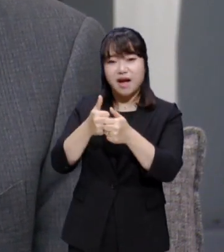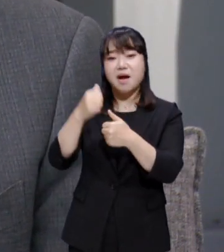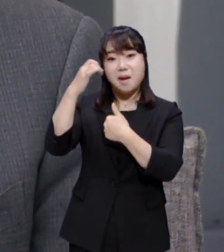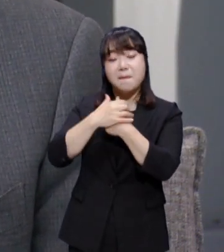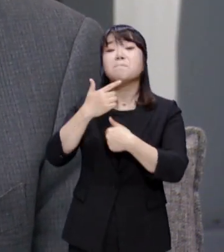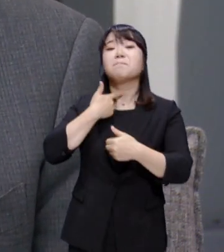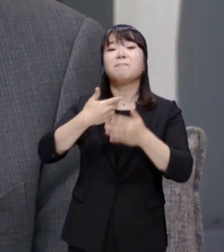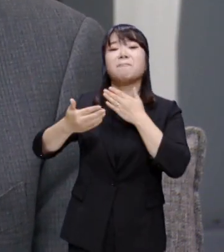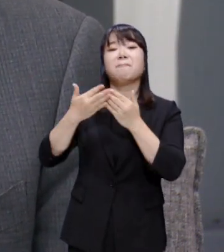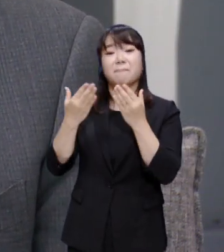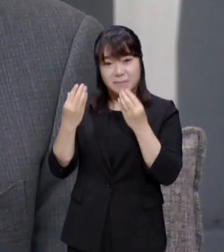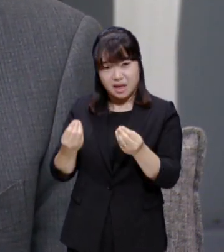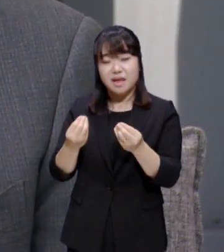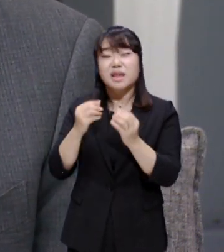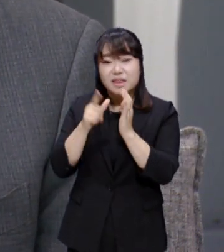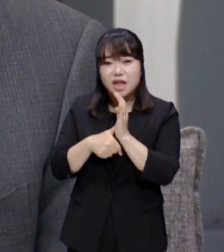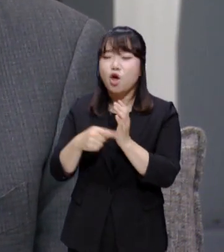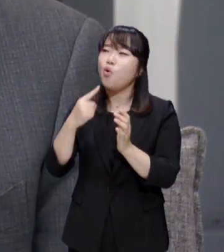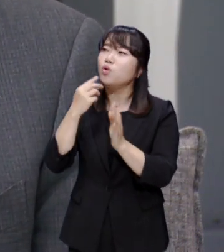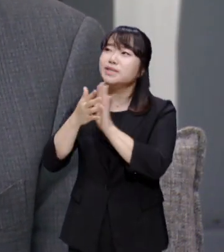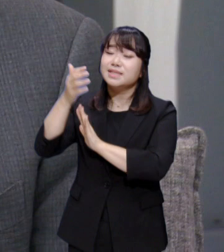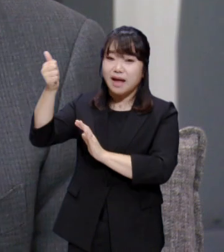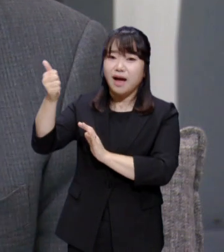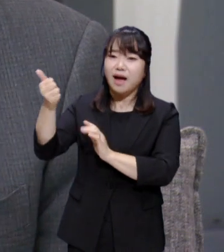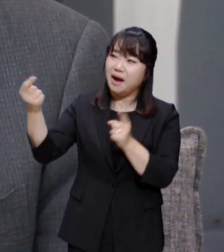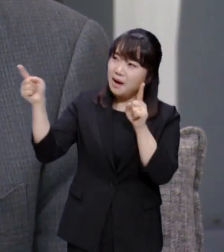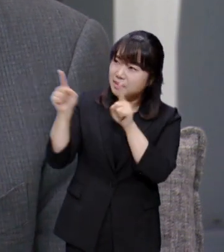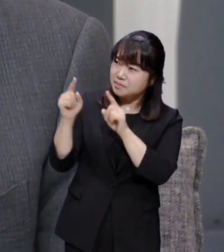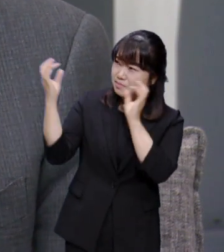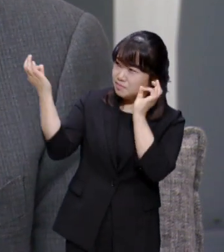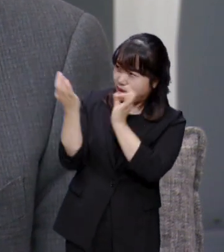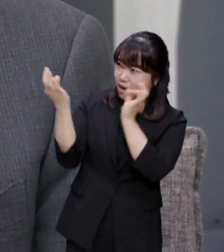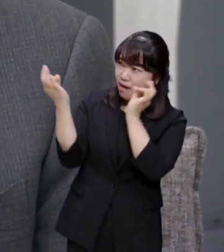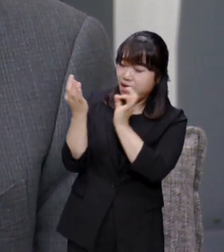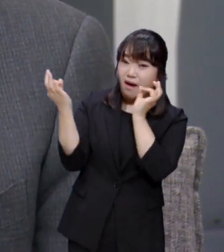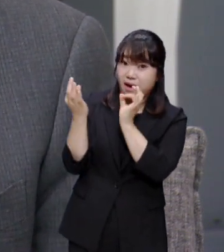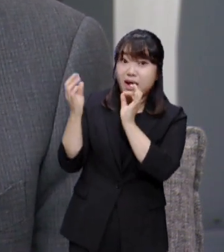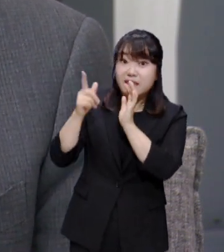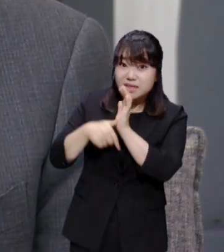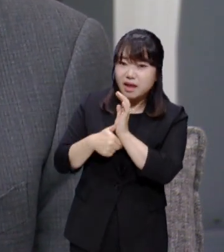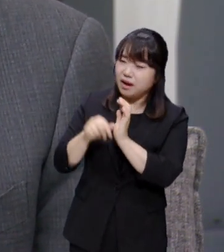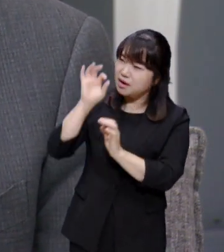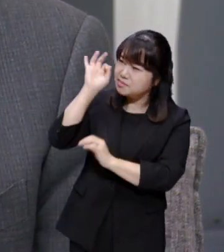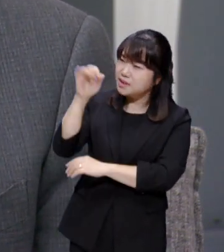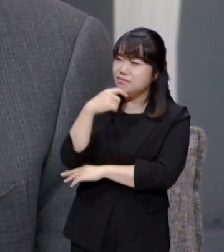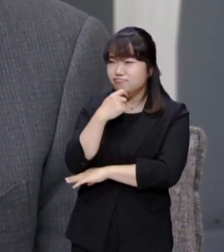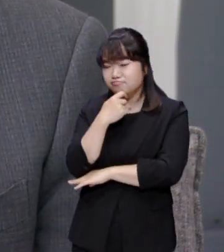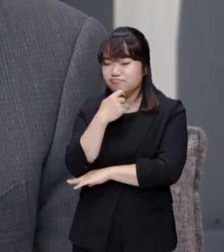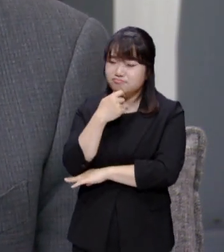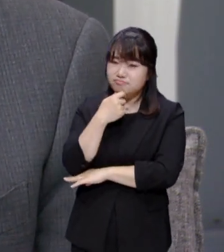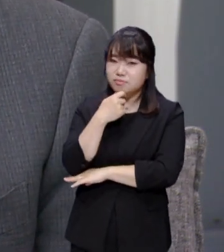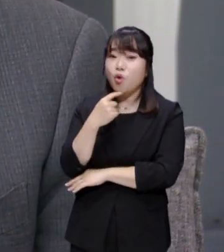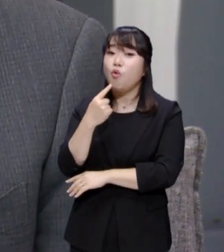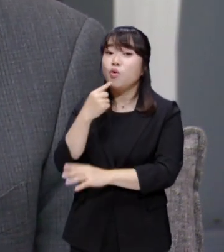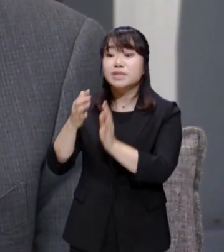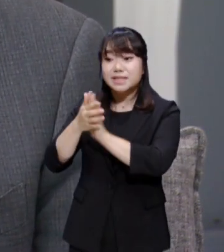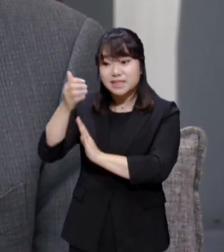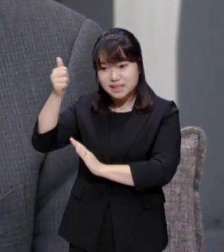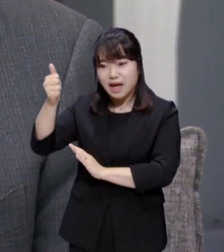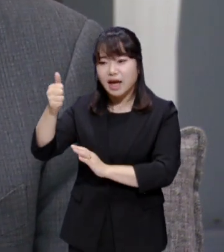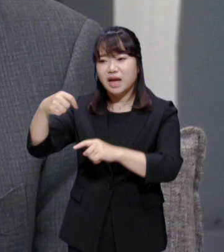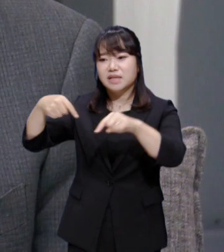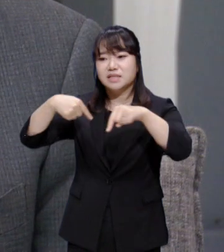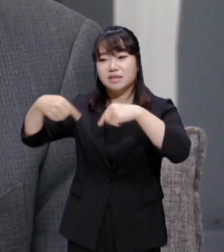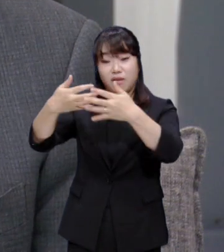시장을 많이 봤습니다. 내 철학, 뭐 시정 철학까지는 아니지만 제가 봤을 때는 오세훈 시장이 당대표하는